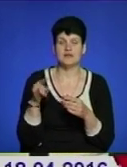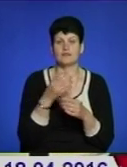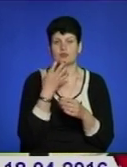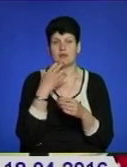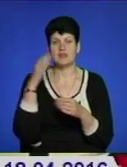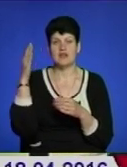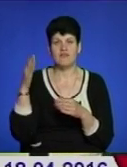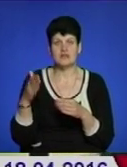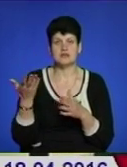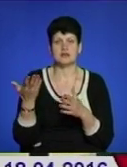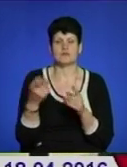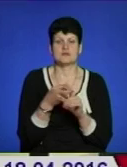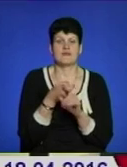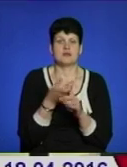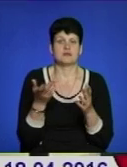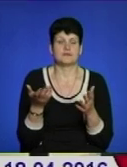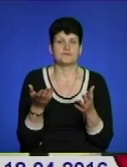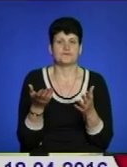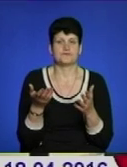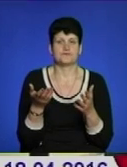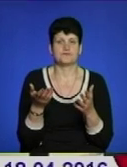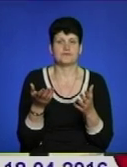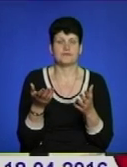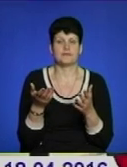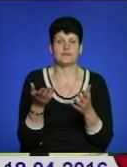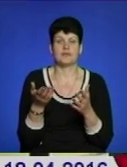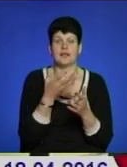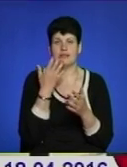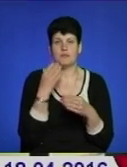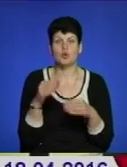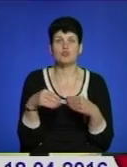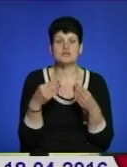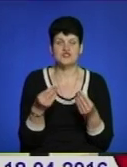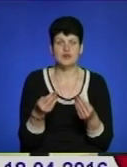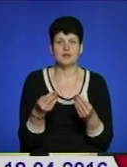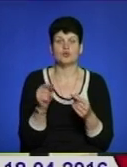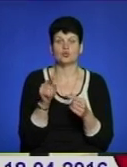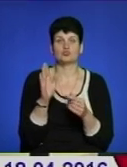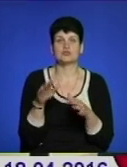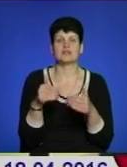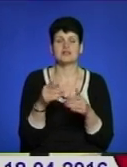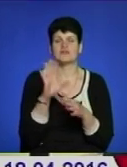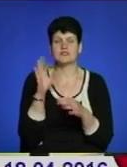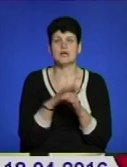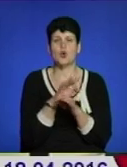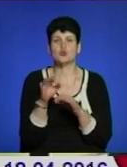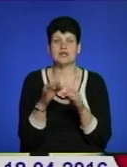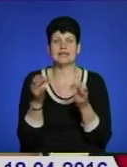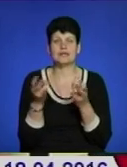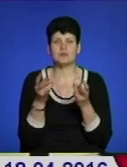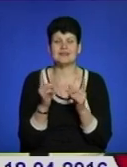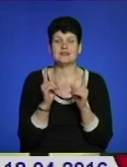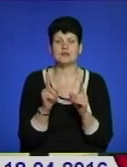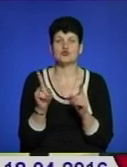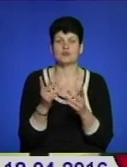чи зв'язано з водою чи з теплопостачанням. Тут будуть надаватися всі консультації, які необхідні. Тільки що